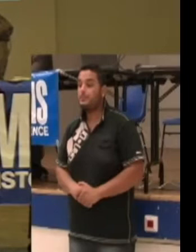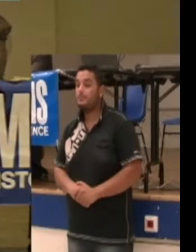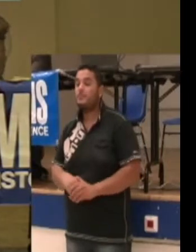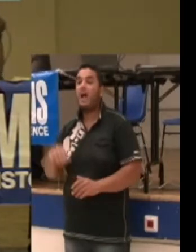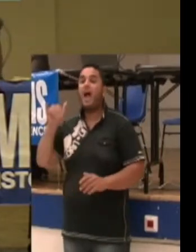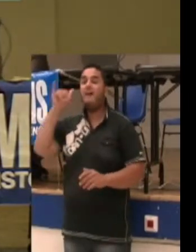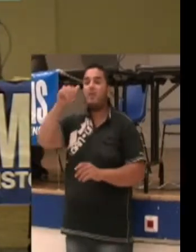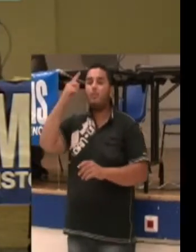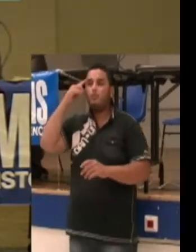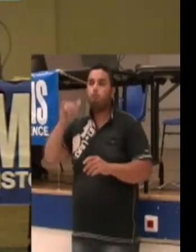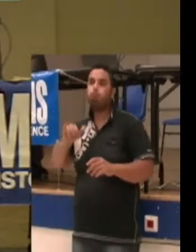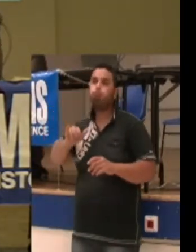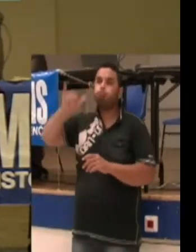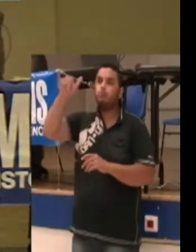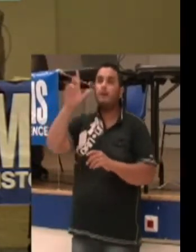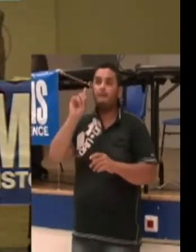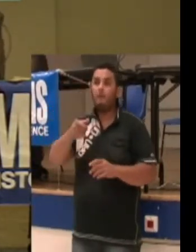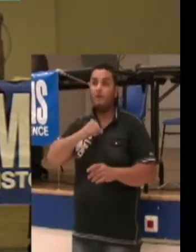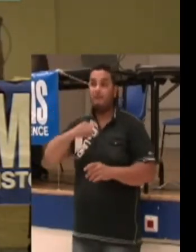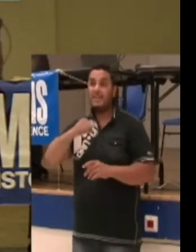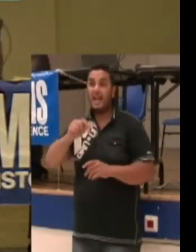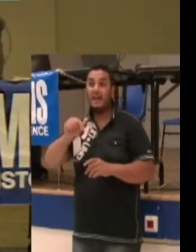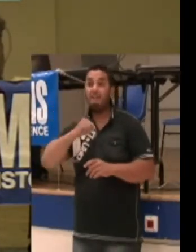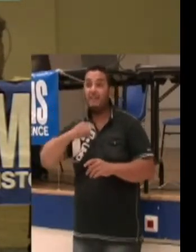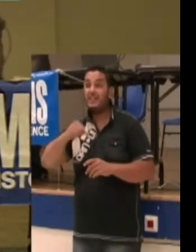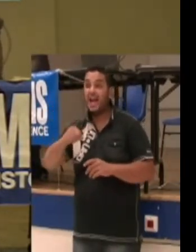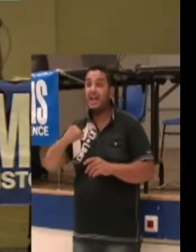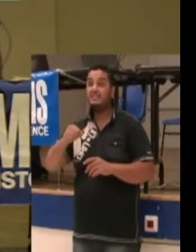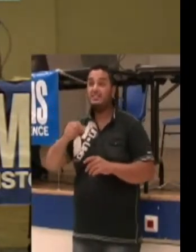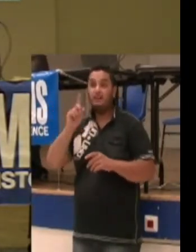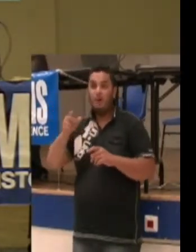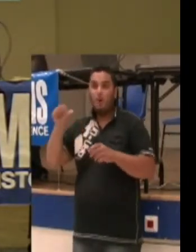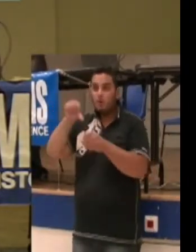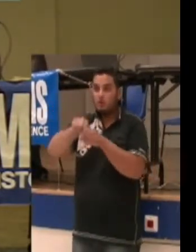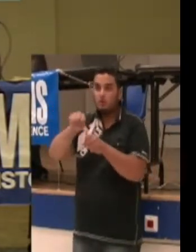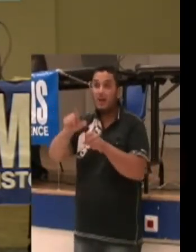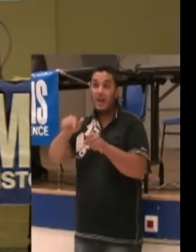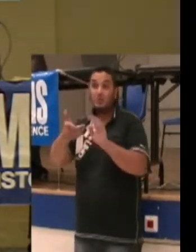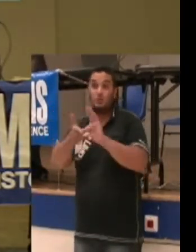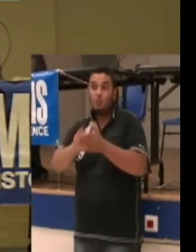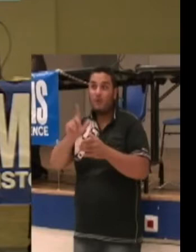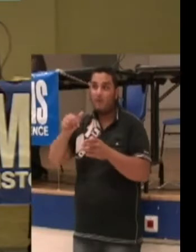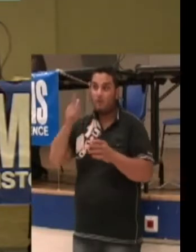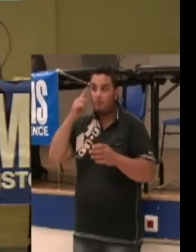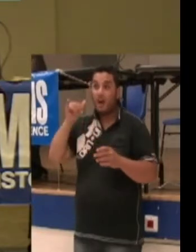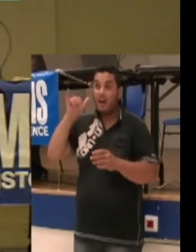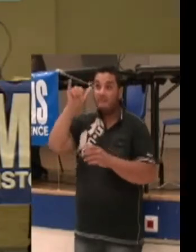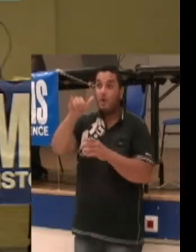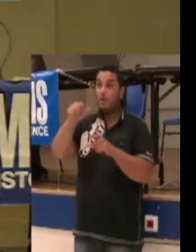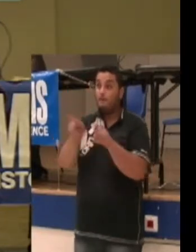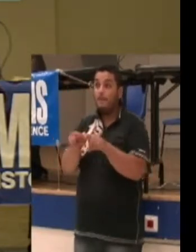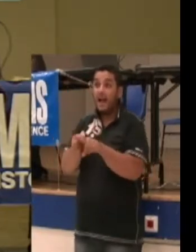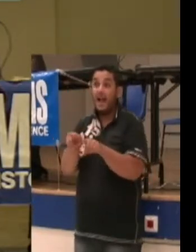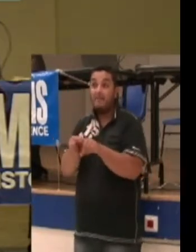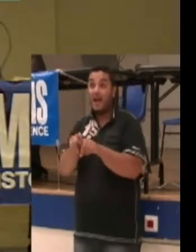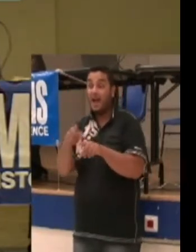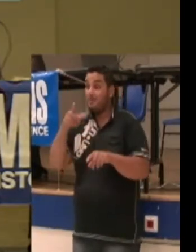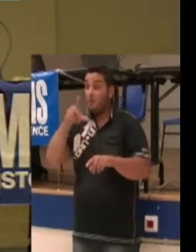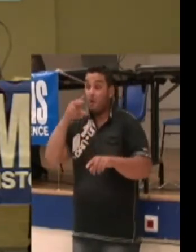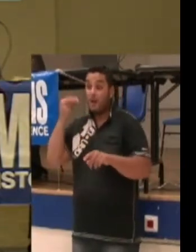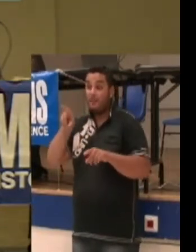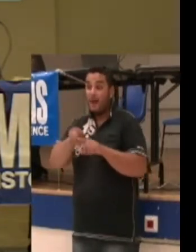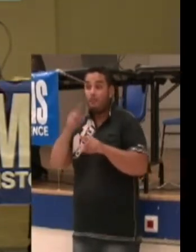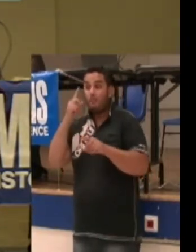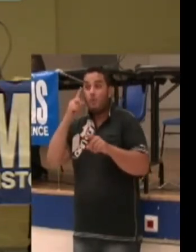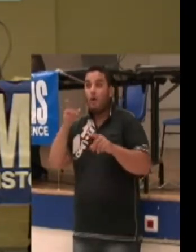décolle, il faut qu'il atteigne une vitesse de libération. Et cette vitesse, je crois que nos amis physiciens peuvent nous le dire, c'est